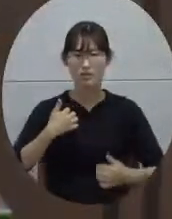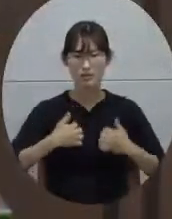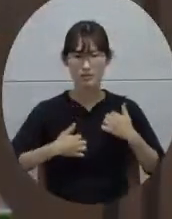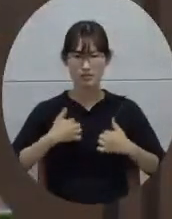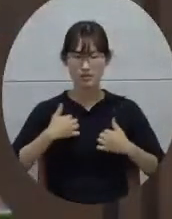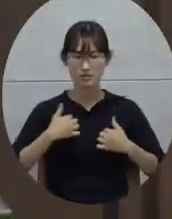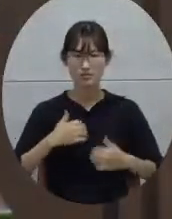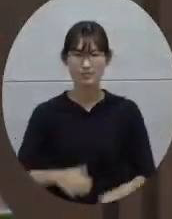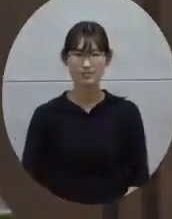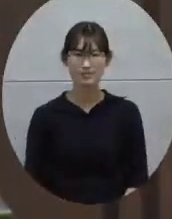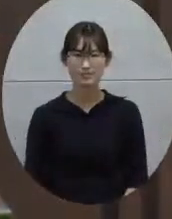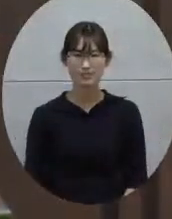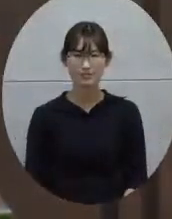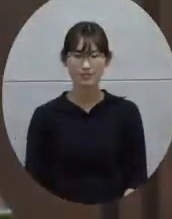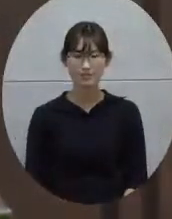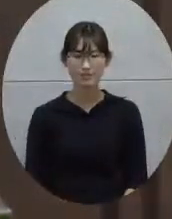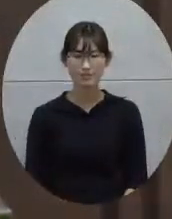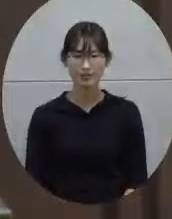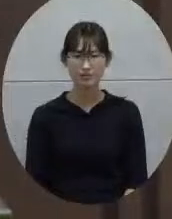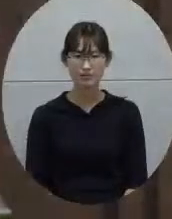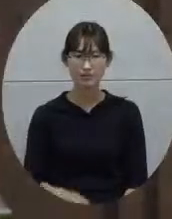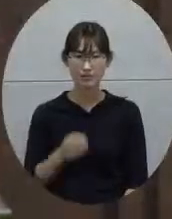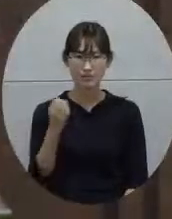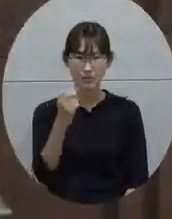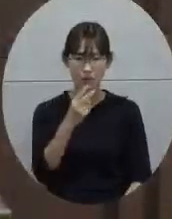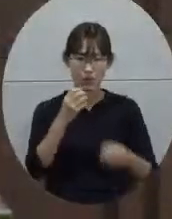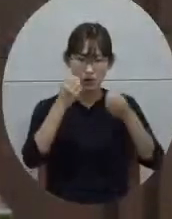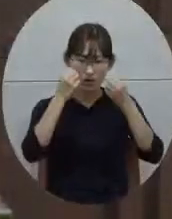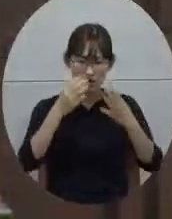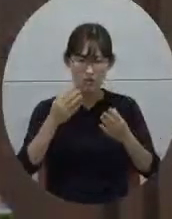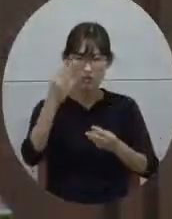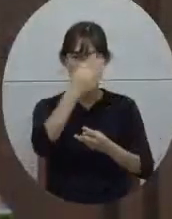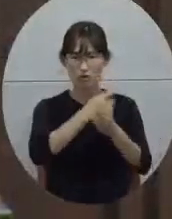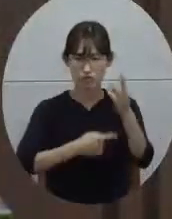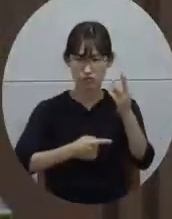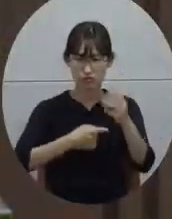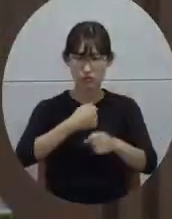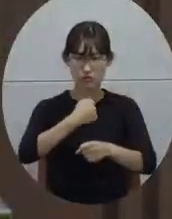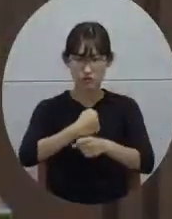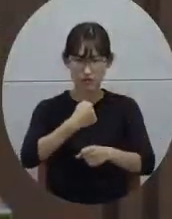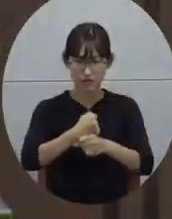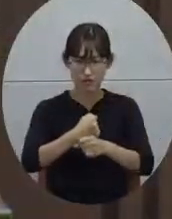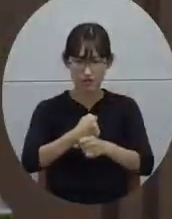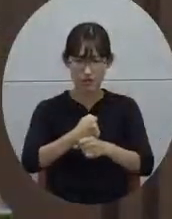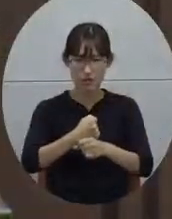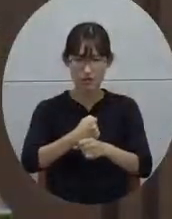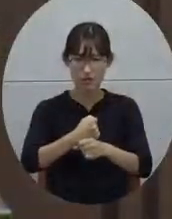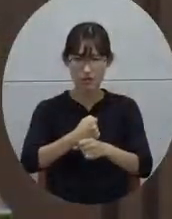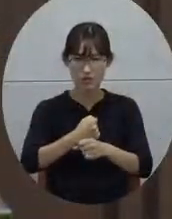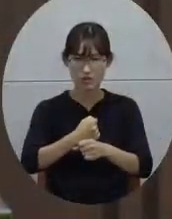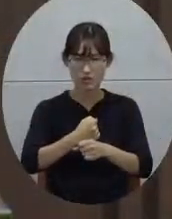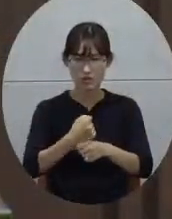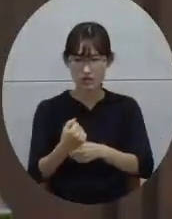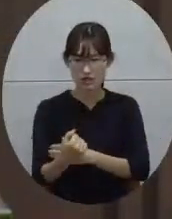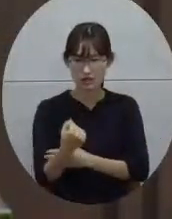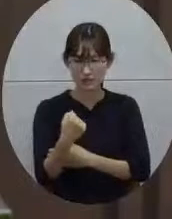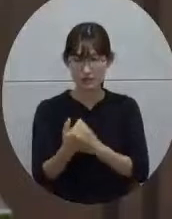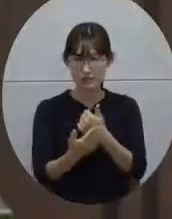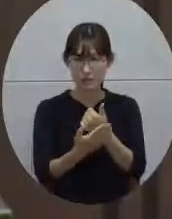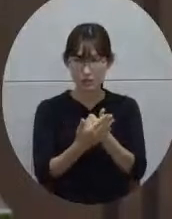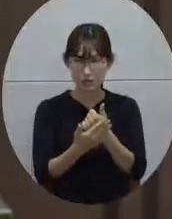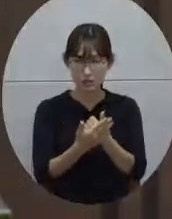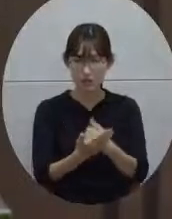기쁘고 반가운 마음에는 새로운 청주를 함께 만들어갈 동반자를 만나게 되어 든든한